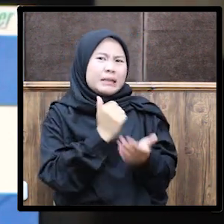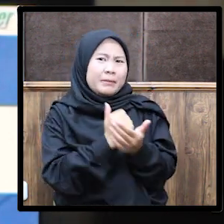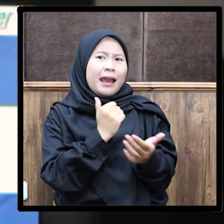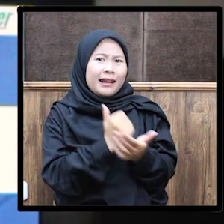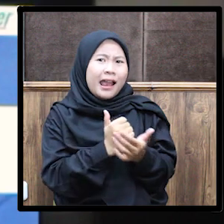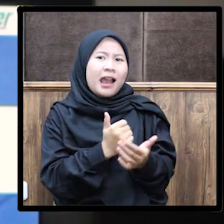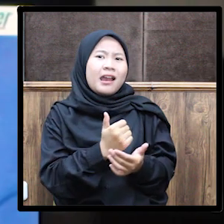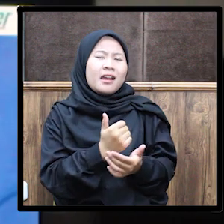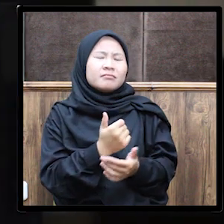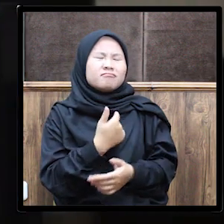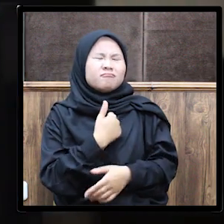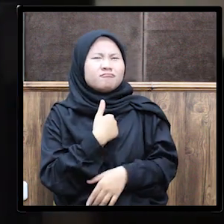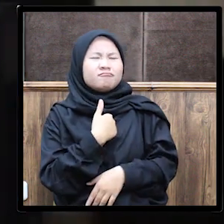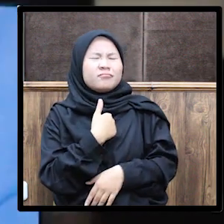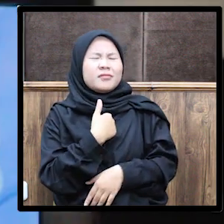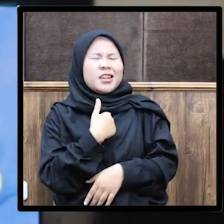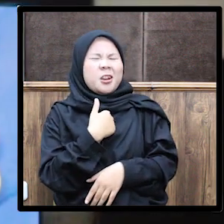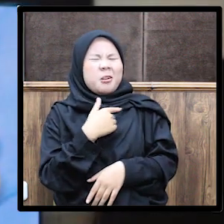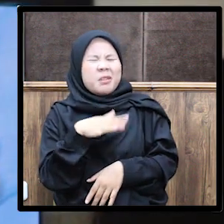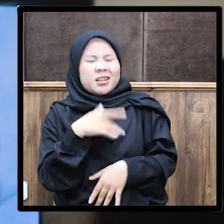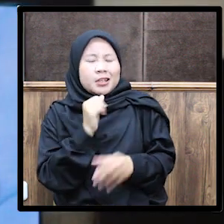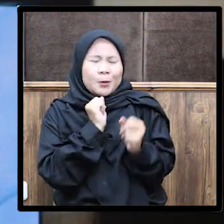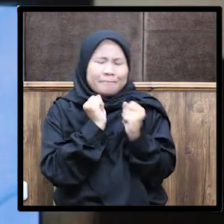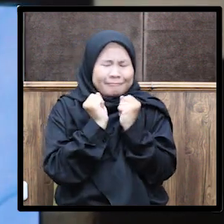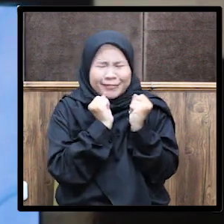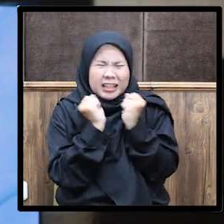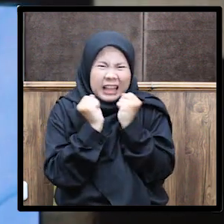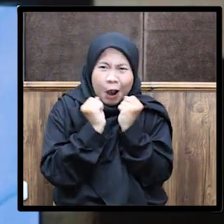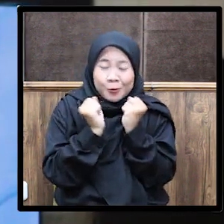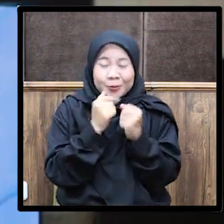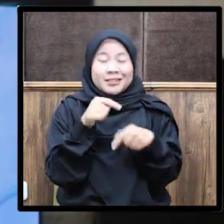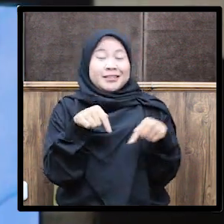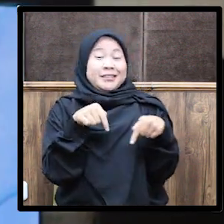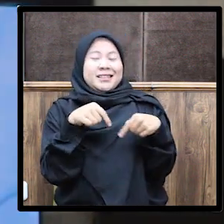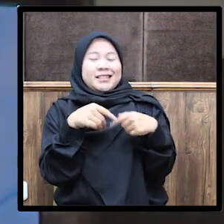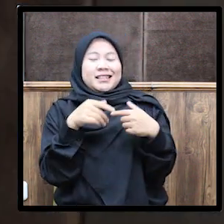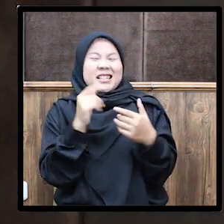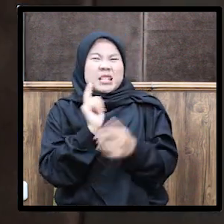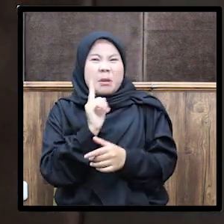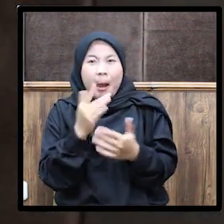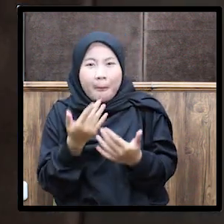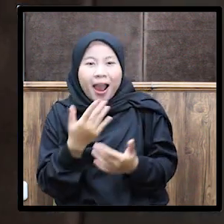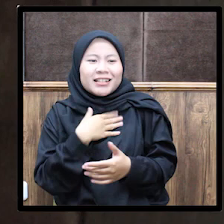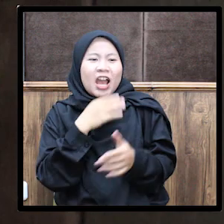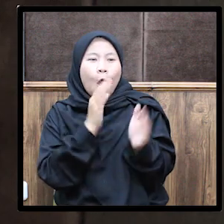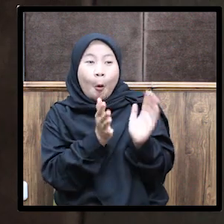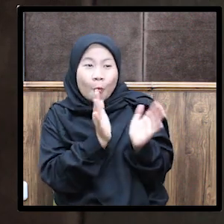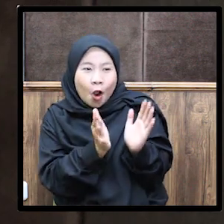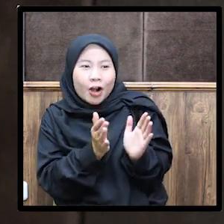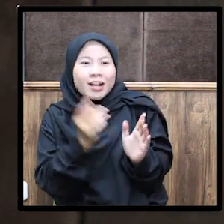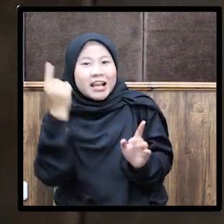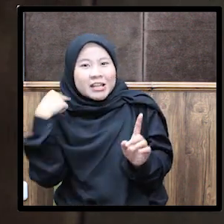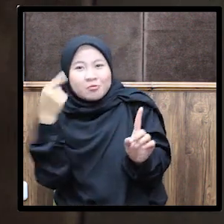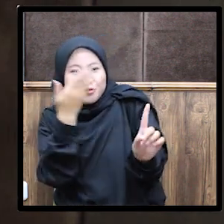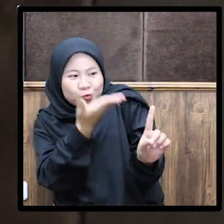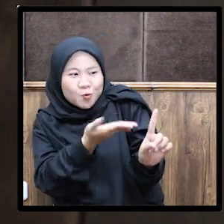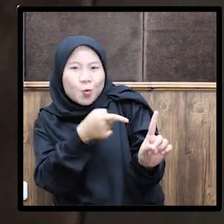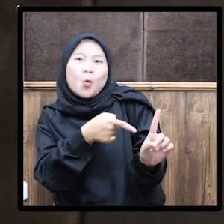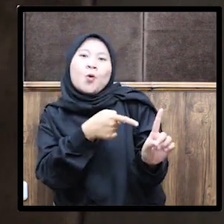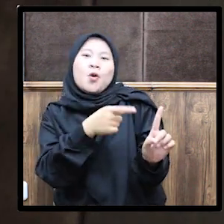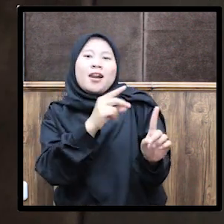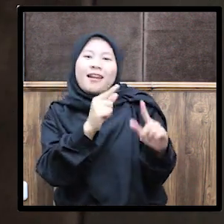saya agak grogi karena ngobrol dengan Mbak Rani KPU di